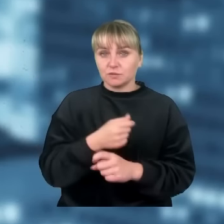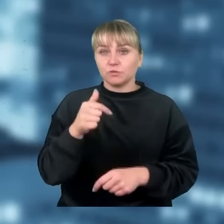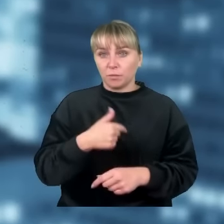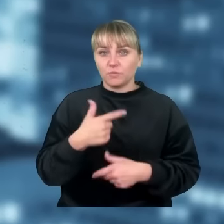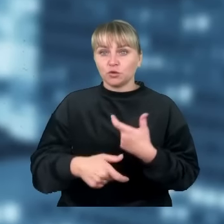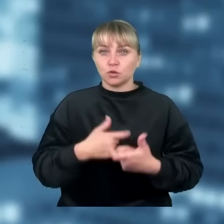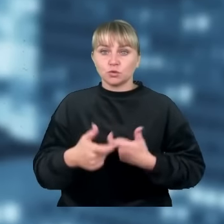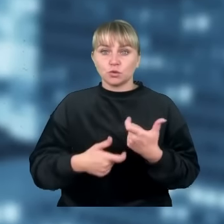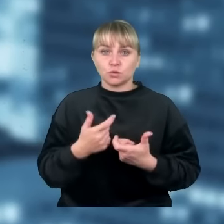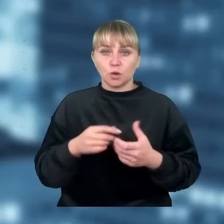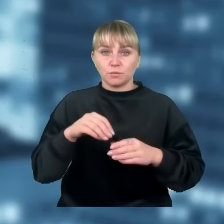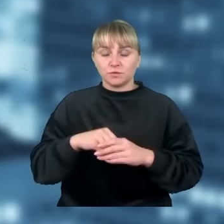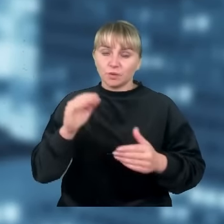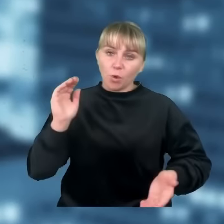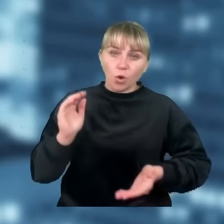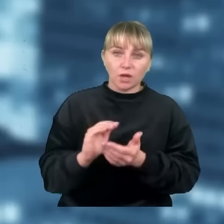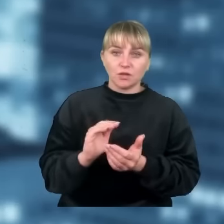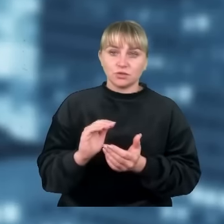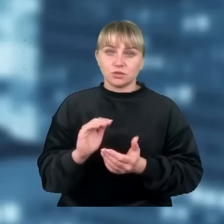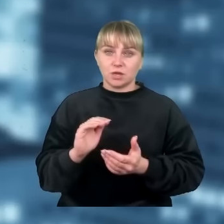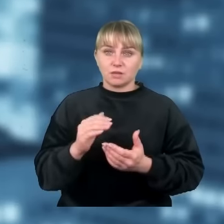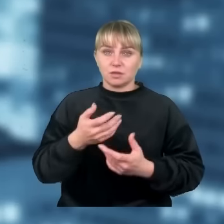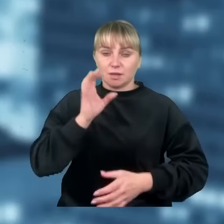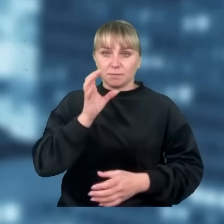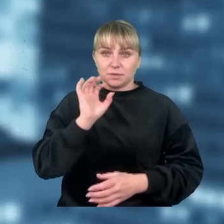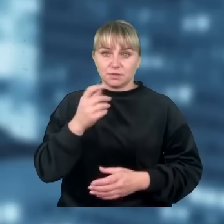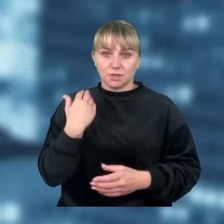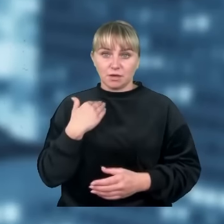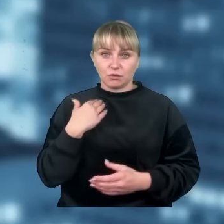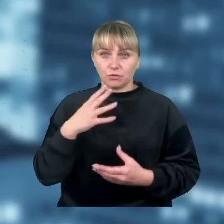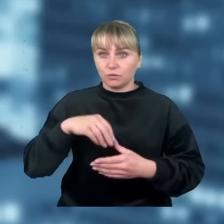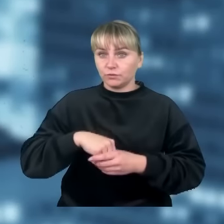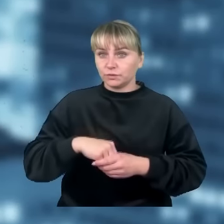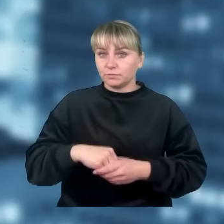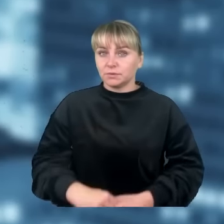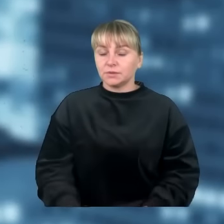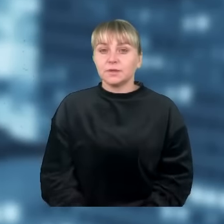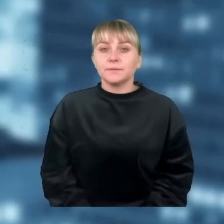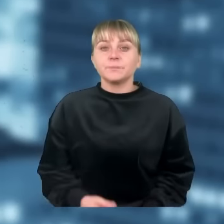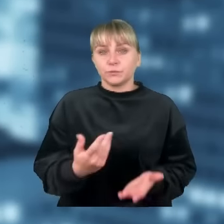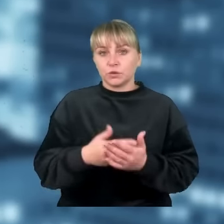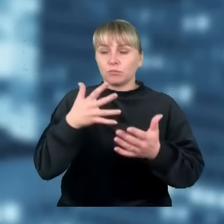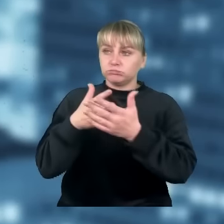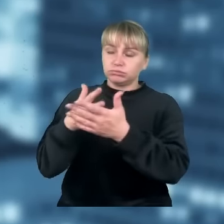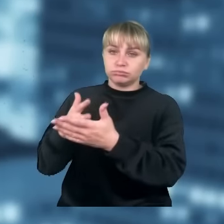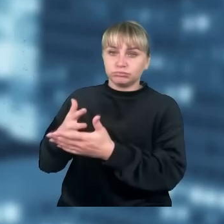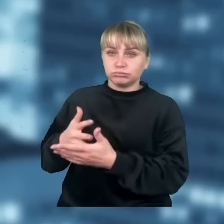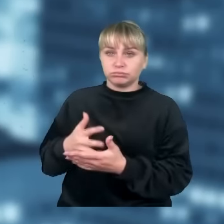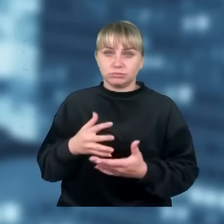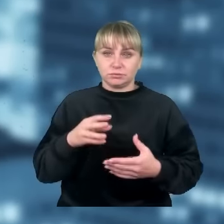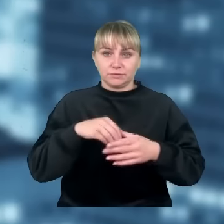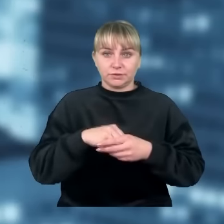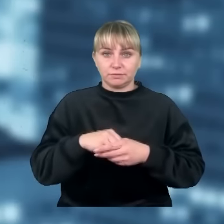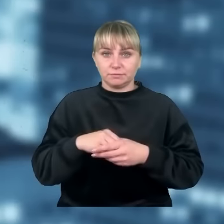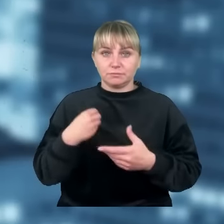działania mające na celu ograniczenie jego spożycia. No tak wynika z badania przeprowadzonego przez ARC Rynek i